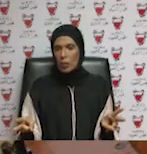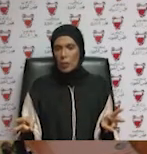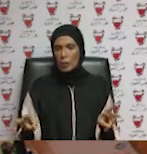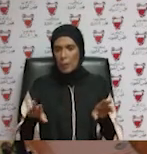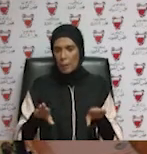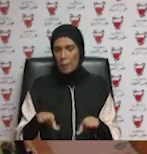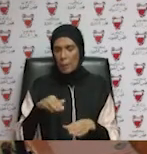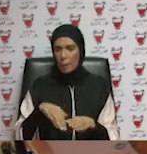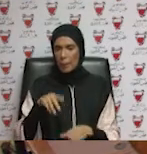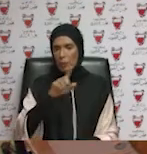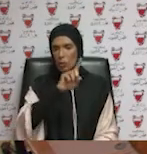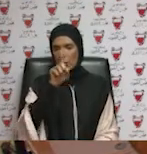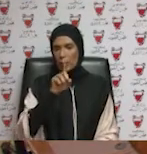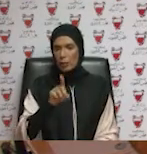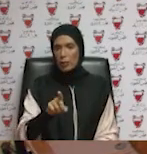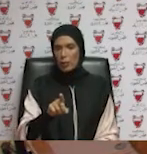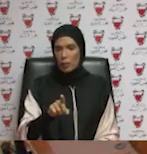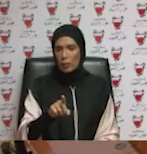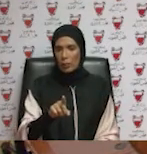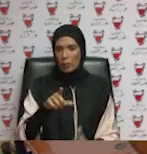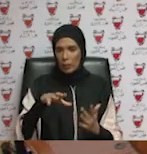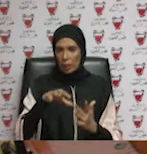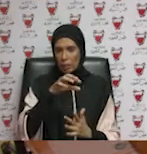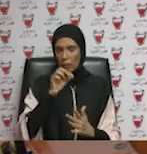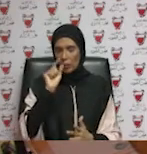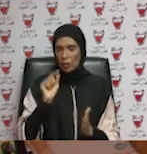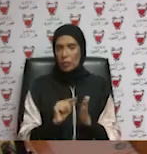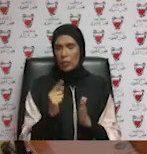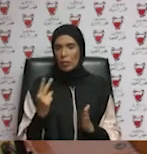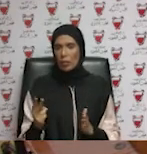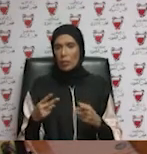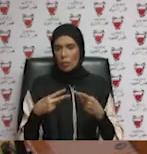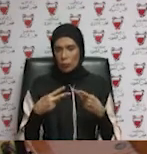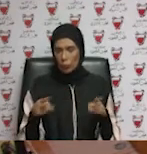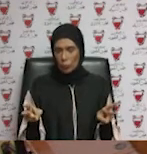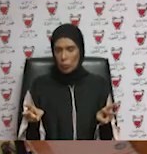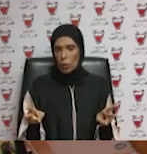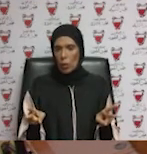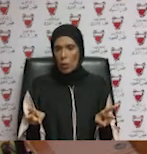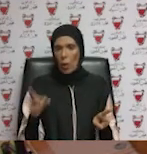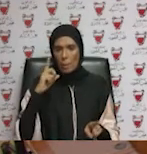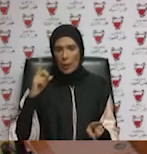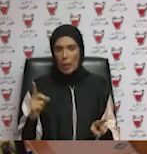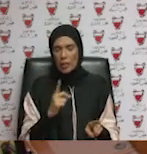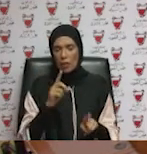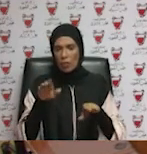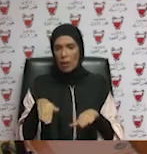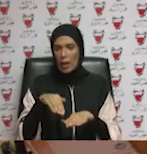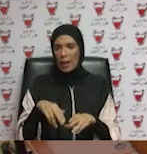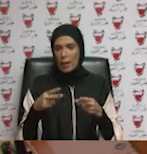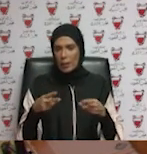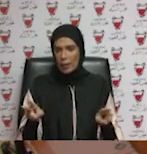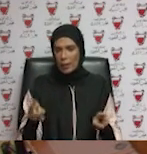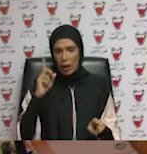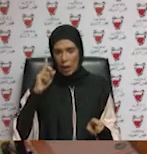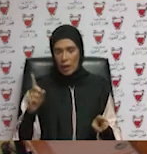النواب. سؤالي طال عمرك، هل الخيارين فقط أن نوافق على رأي النواب أو نوافق على